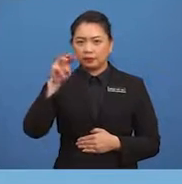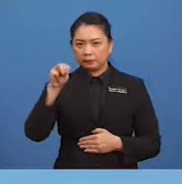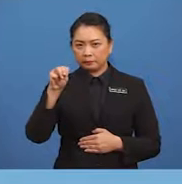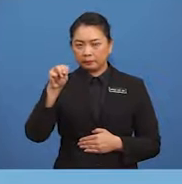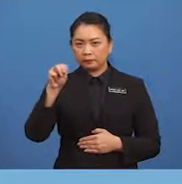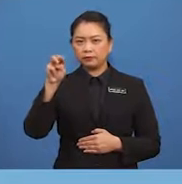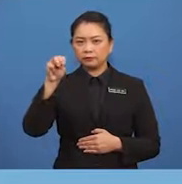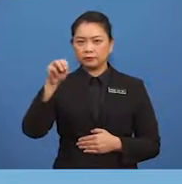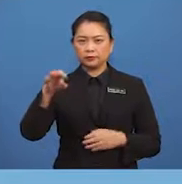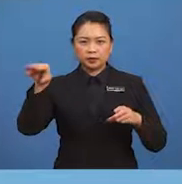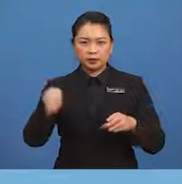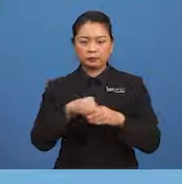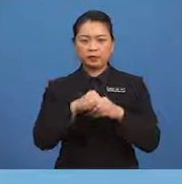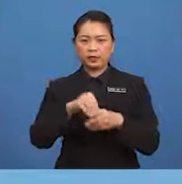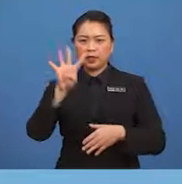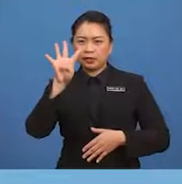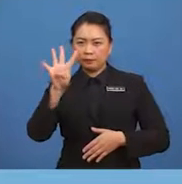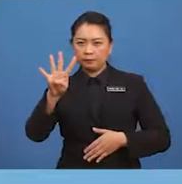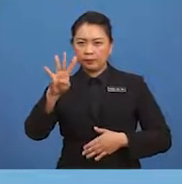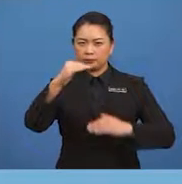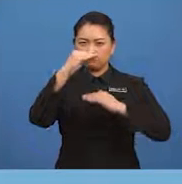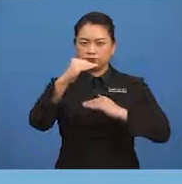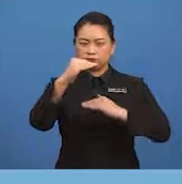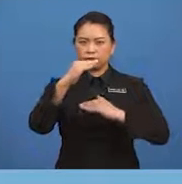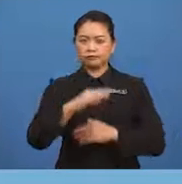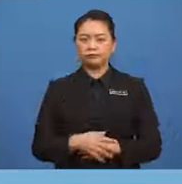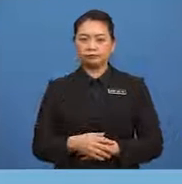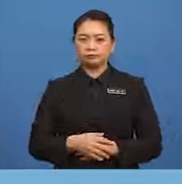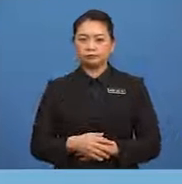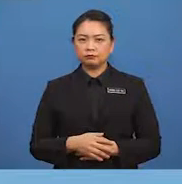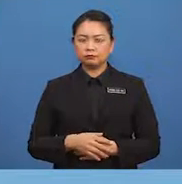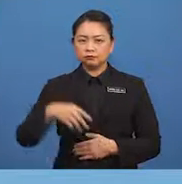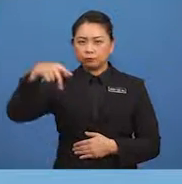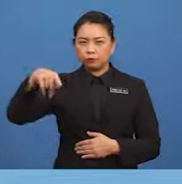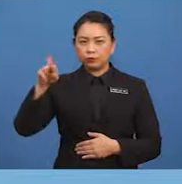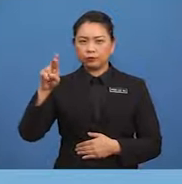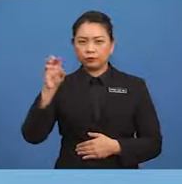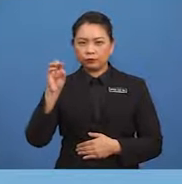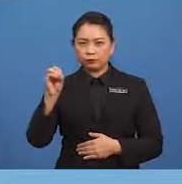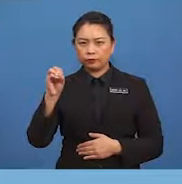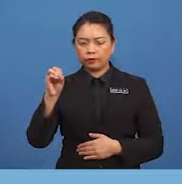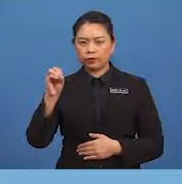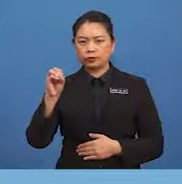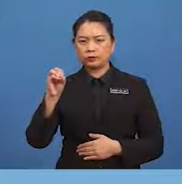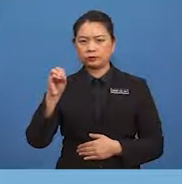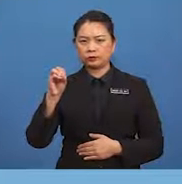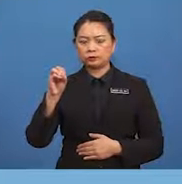Mitosis melibatkan empat peringkat, iaitu profasa,